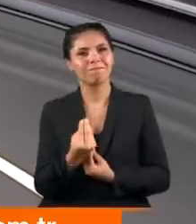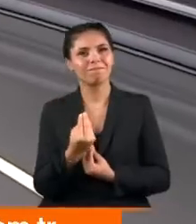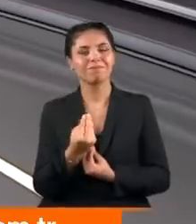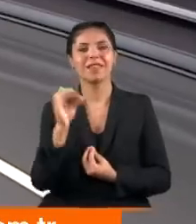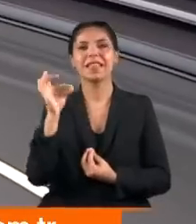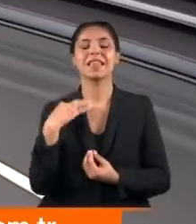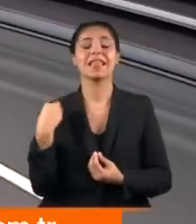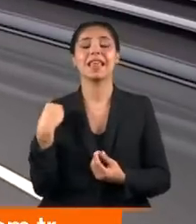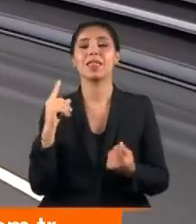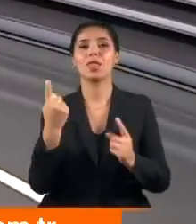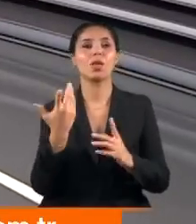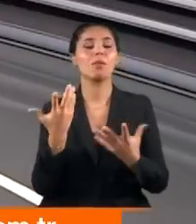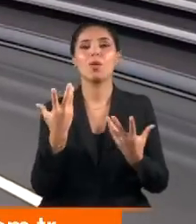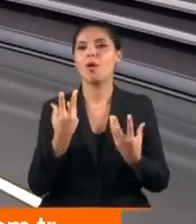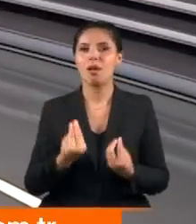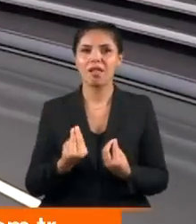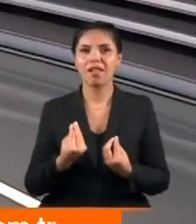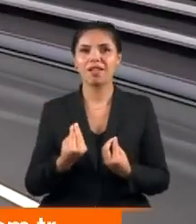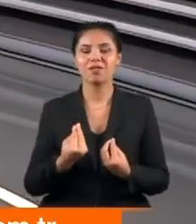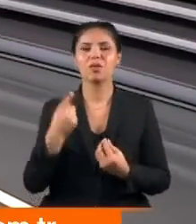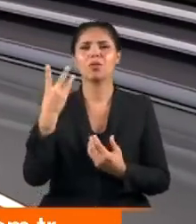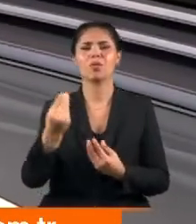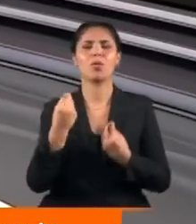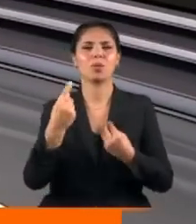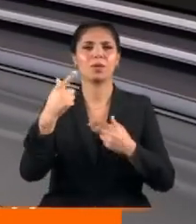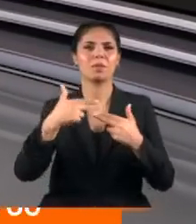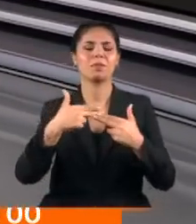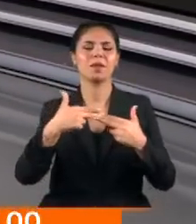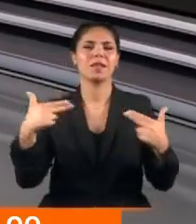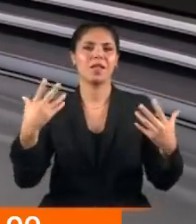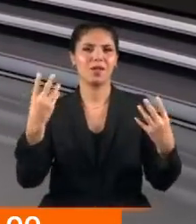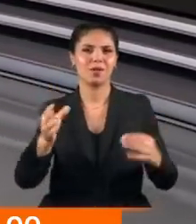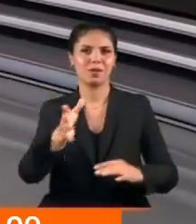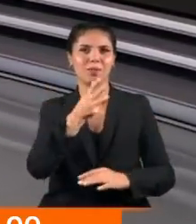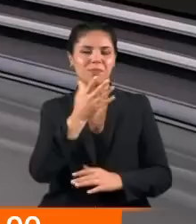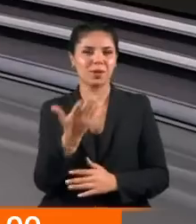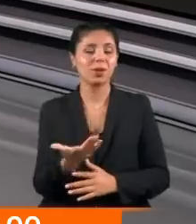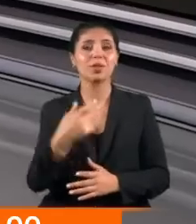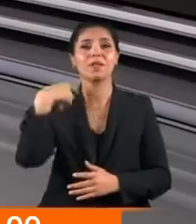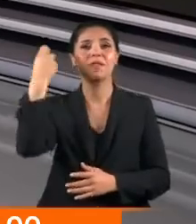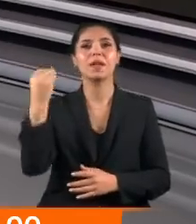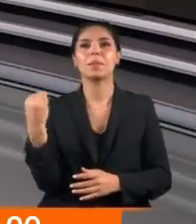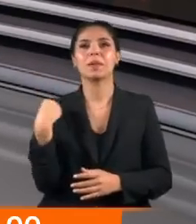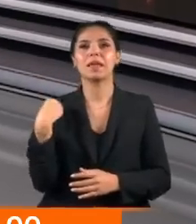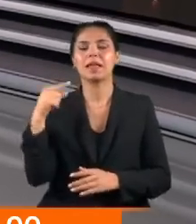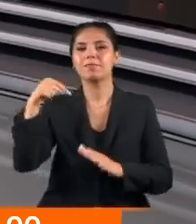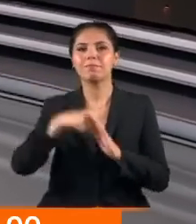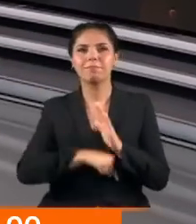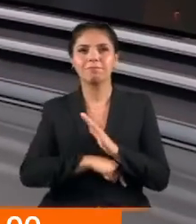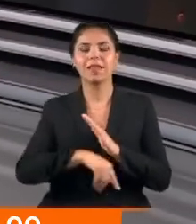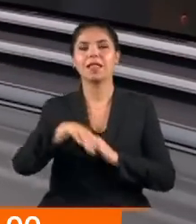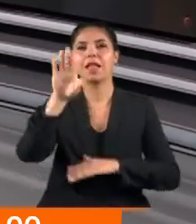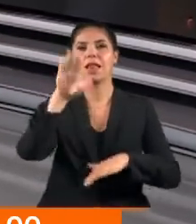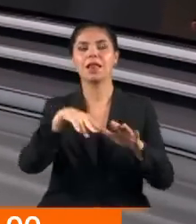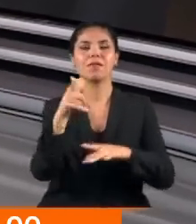Peki yeni sezonda neler bekliyor sizleri? Çok sürükleyici bir sezon olacak, onu söyleyebiliriz. Dizinin yeni sezonuna dair ipuçları veren